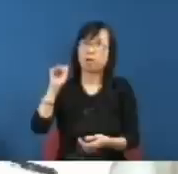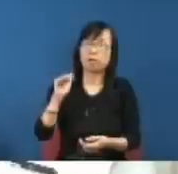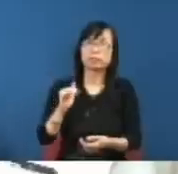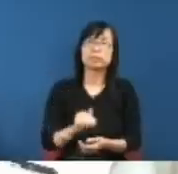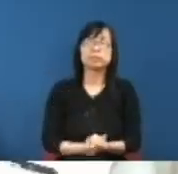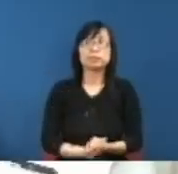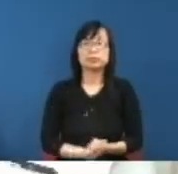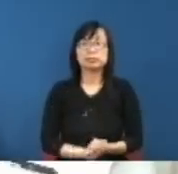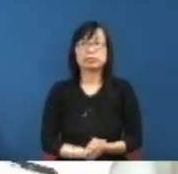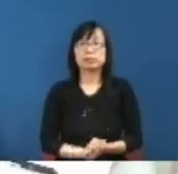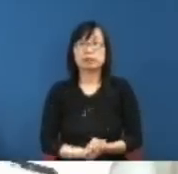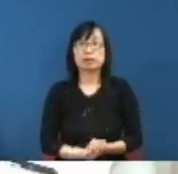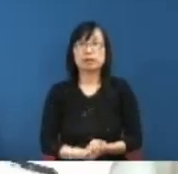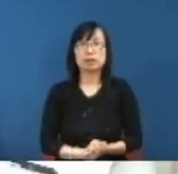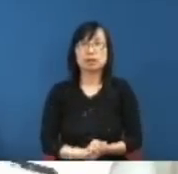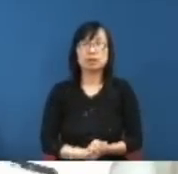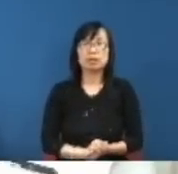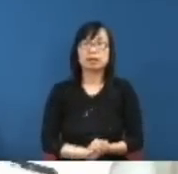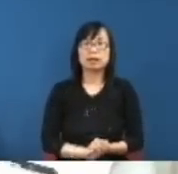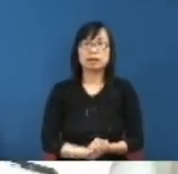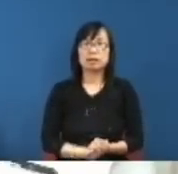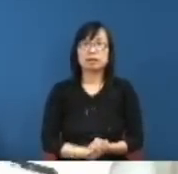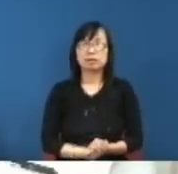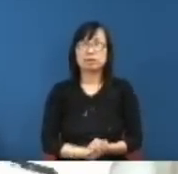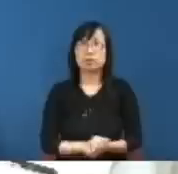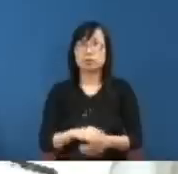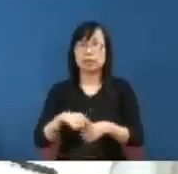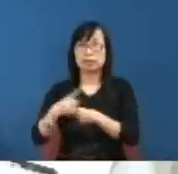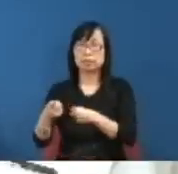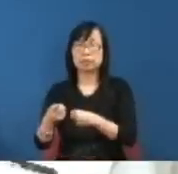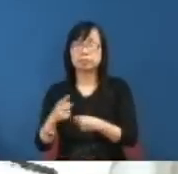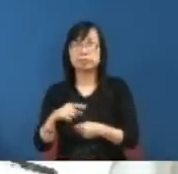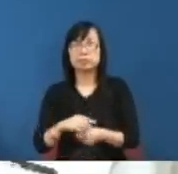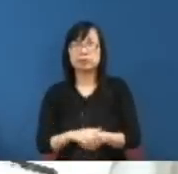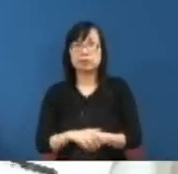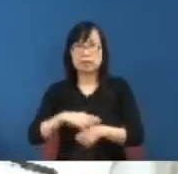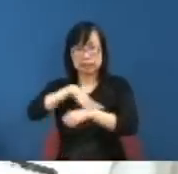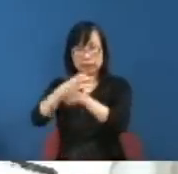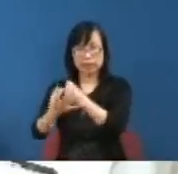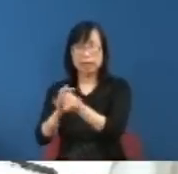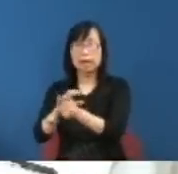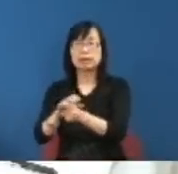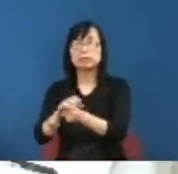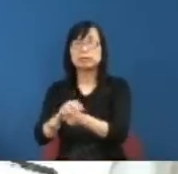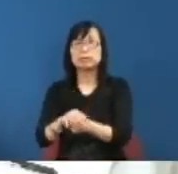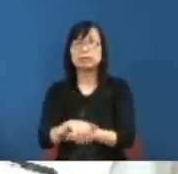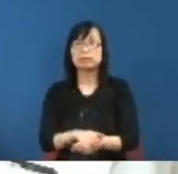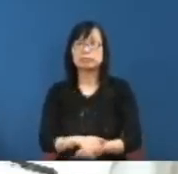個泡沫經濟繼續落去。咁而另一方面，因為其他世界嘅